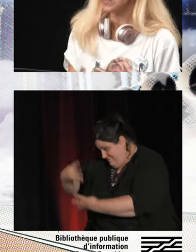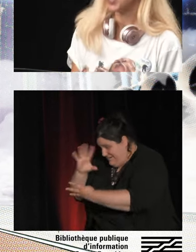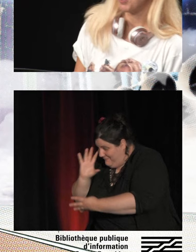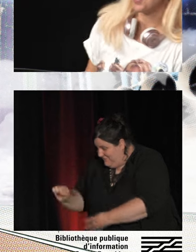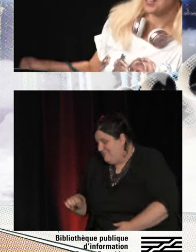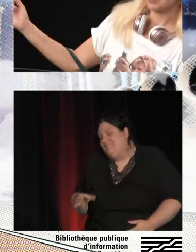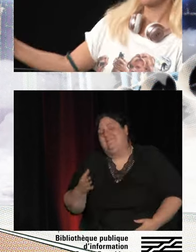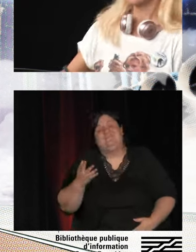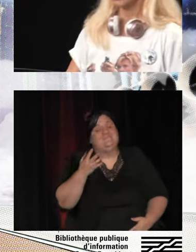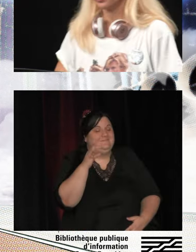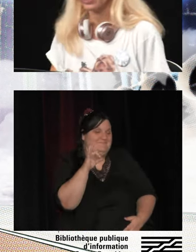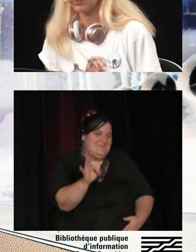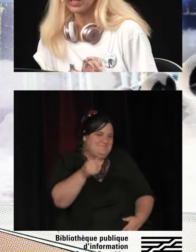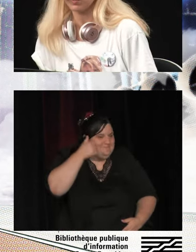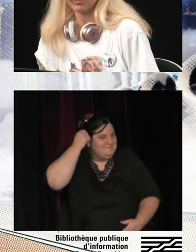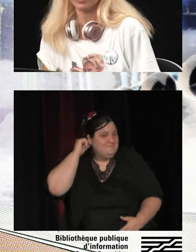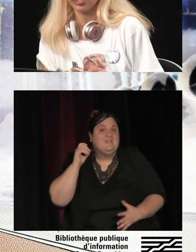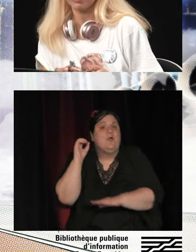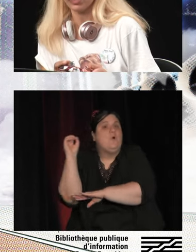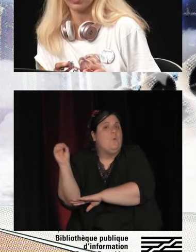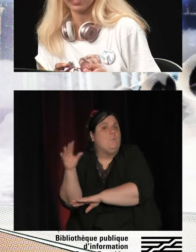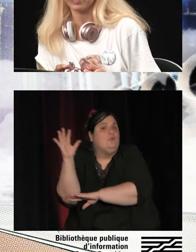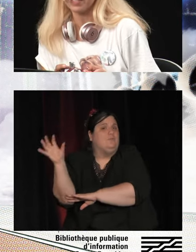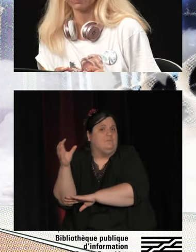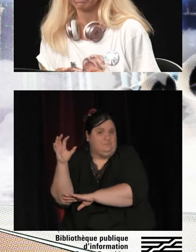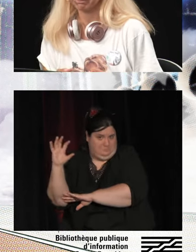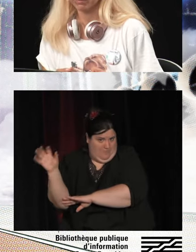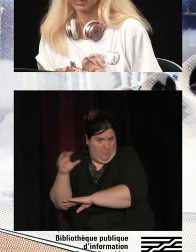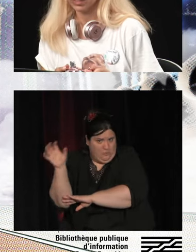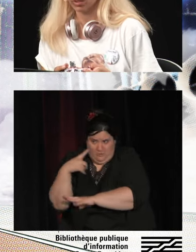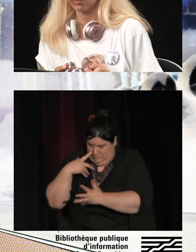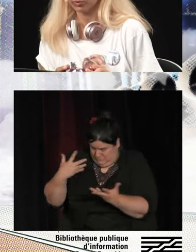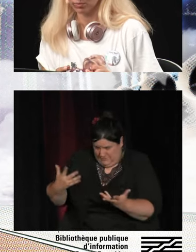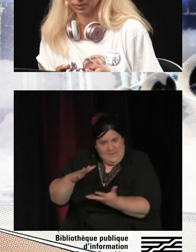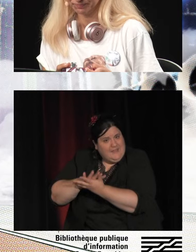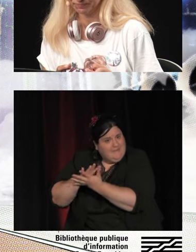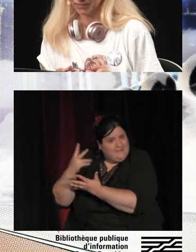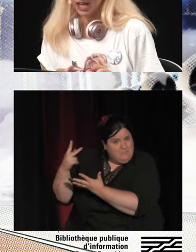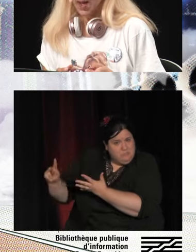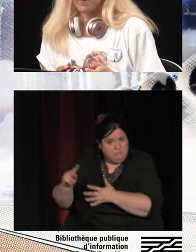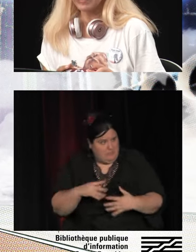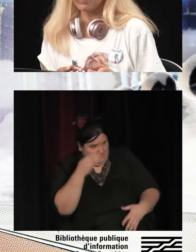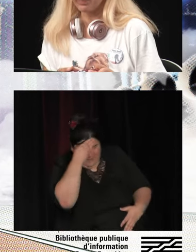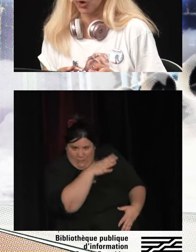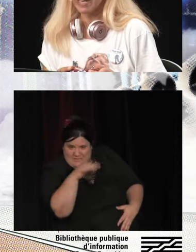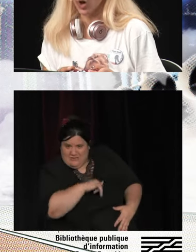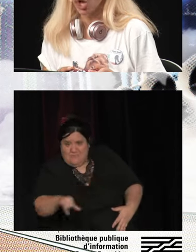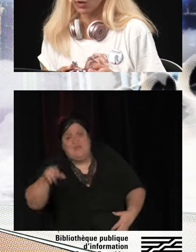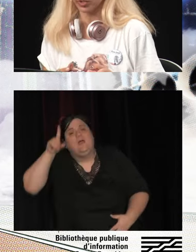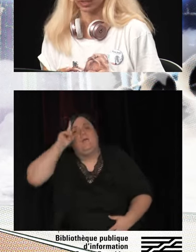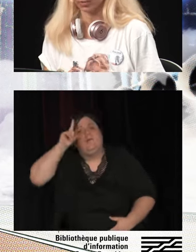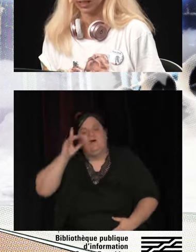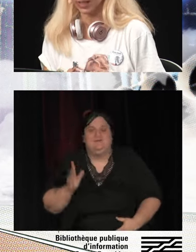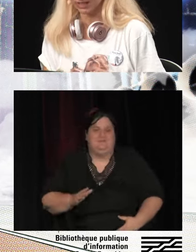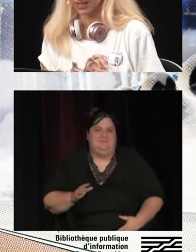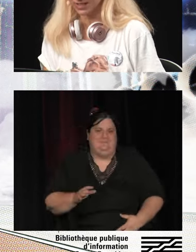Donc pourquoi est-ce que Bowser... Attention, c'est la blague de l'année. Hein. Pourquoi est-ce que Bowser n'invite jamais Mario à son anniversaire ? Roulement de tambour. Parce qu'il va plombier